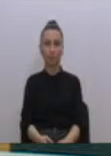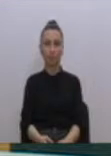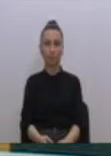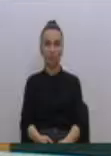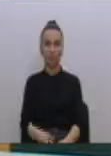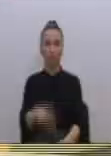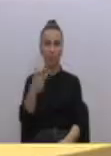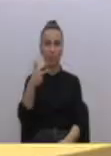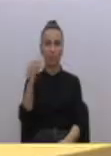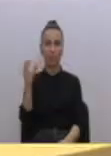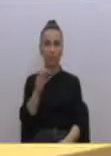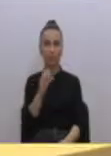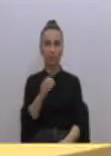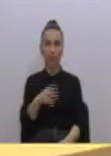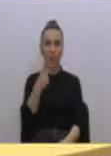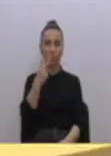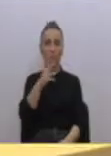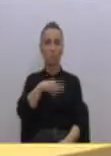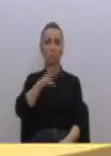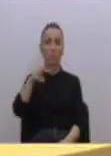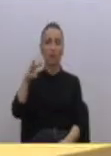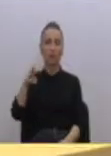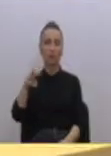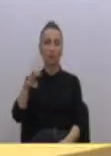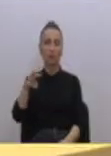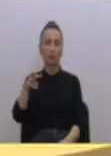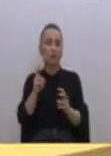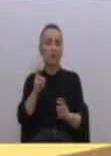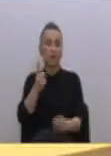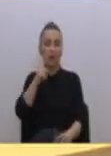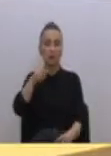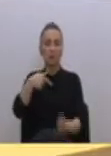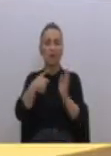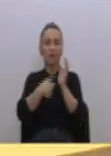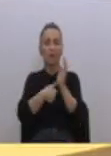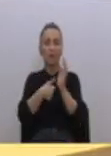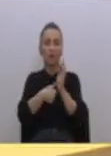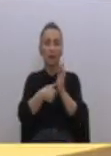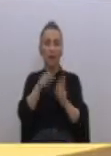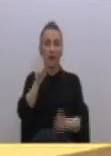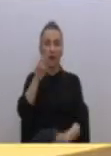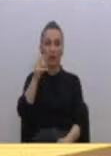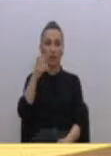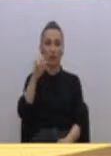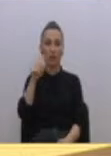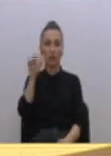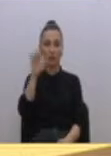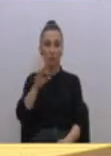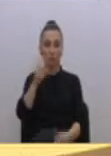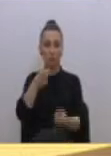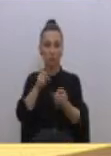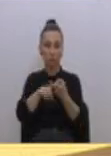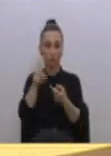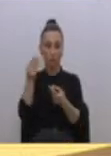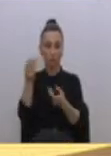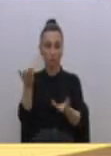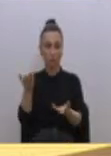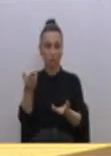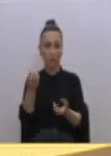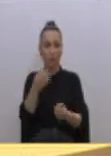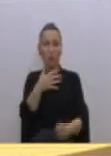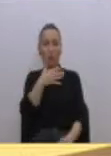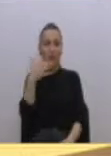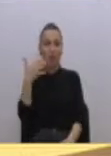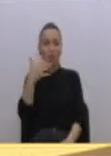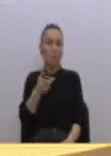ოზდაცა 2 მილიარდამდე თითქმის არ ისი ორნატები მარტო ანაკლიასთან დაკავშირებით არის და კიდევ უამრავი